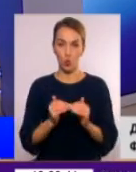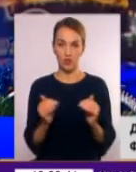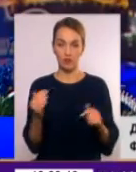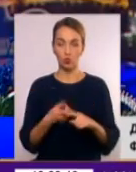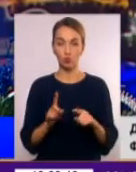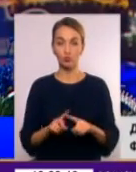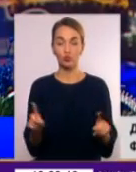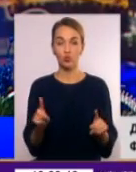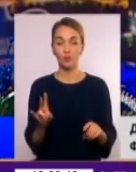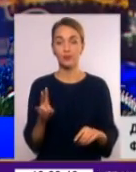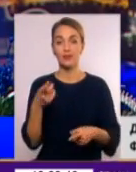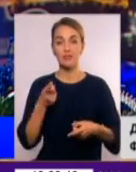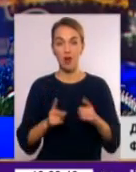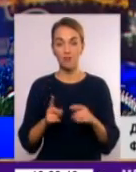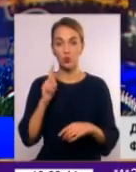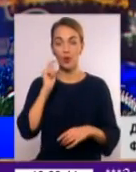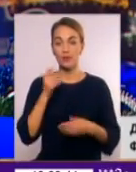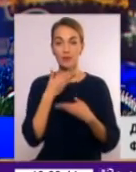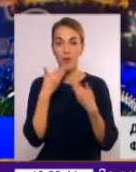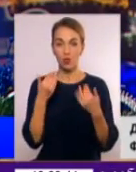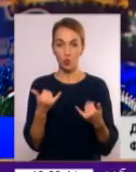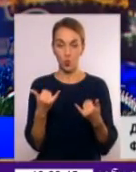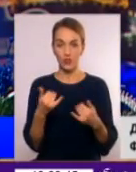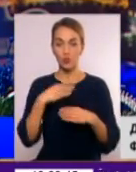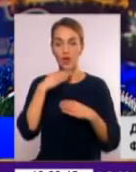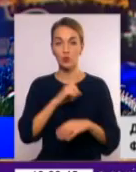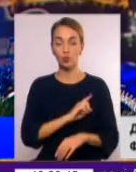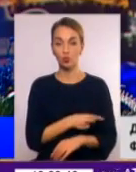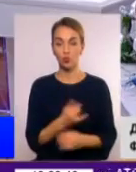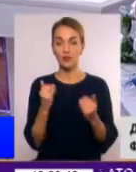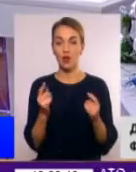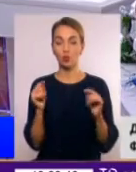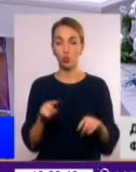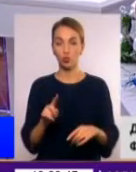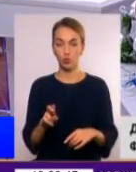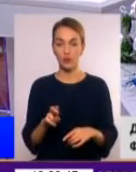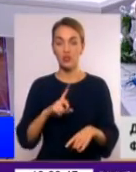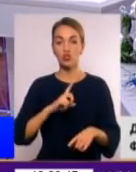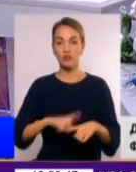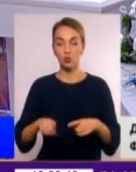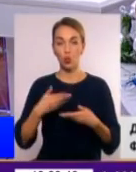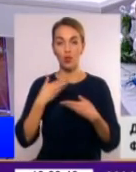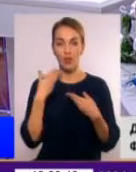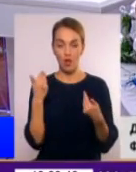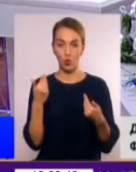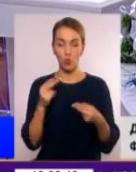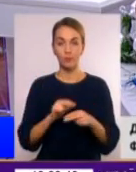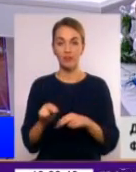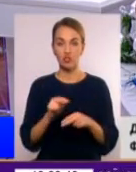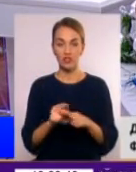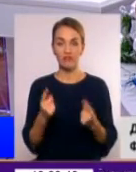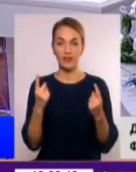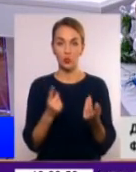що насправді у України немає сьогодні достатніх потужностей для того, щоб швидко і легко навчити